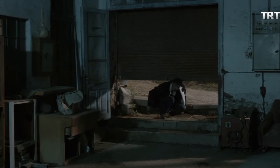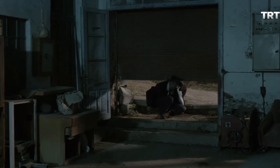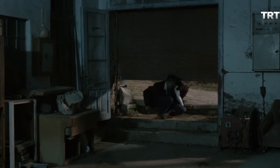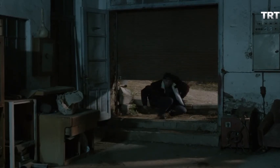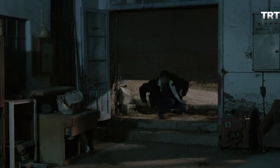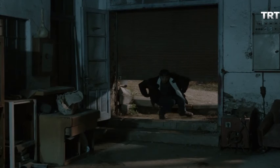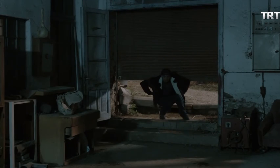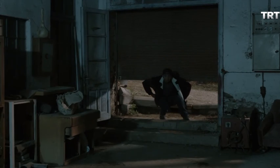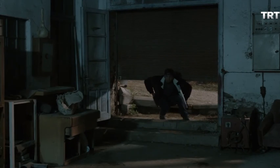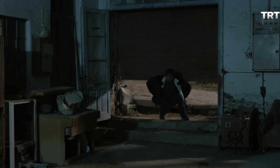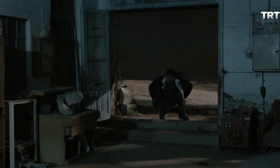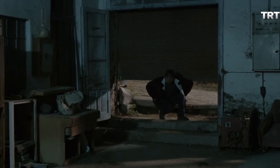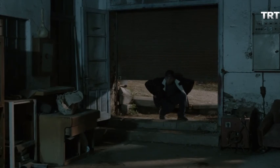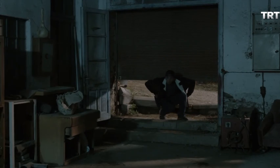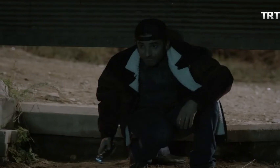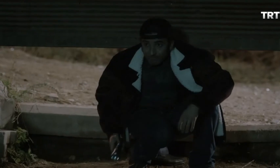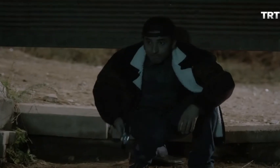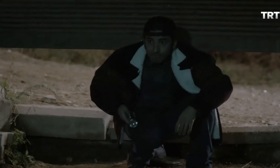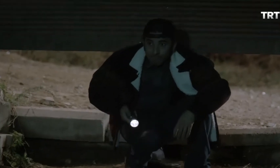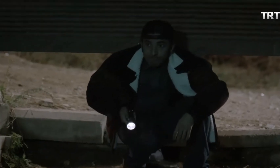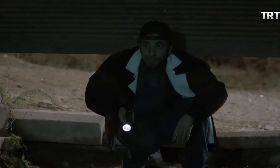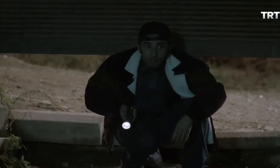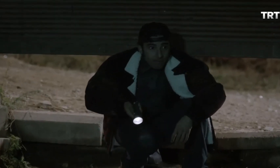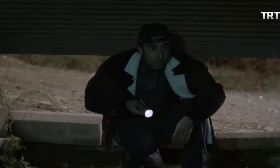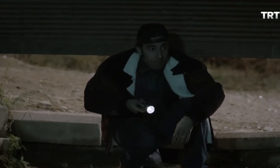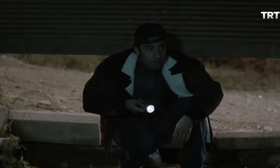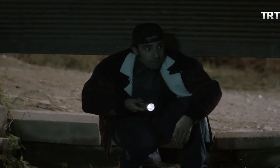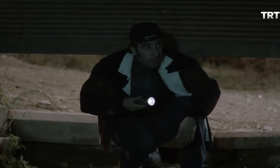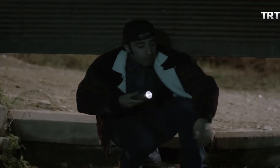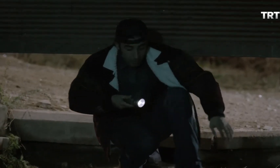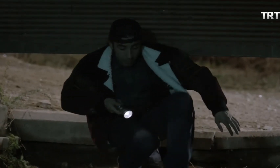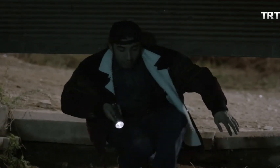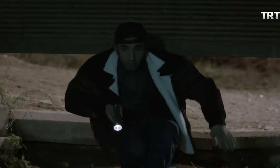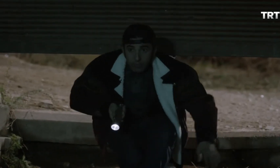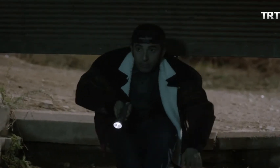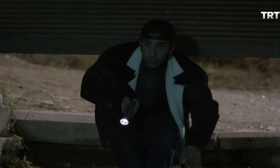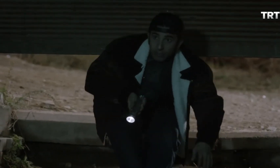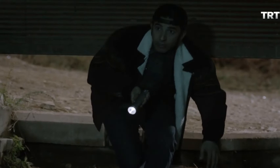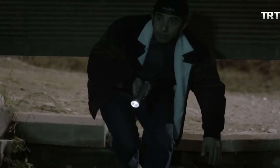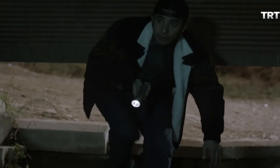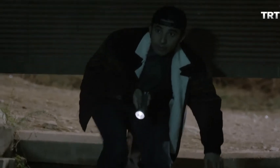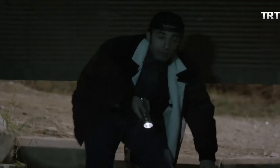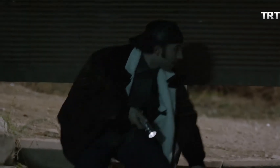girebilecekleri kadar aralık açıp içeriye baktı. Çömelerek girdi, el fenerini yakıp içeri girdi.